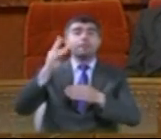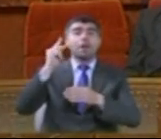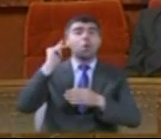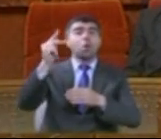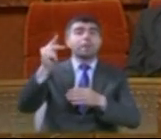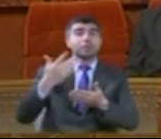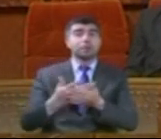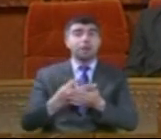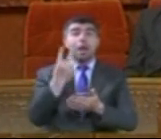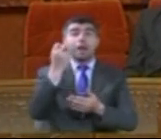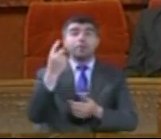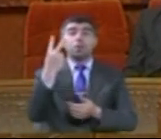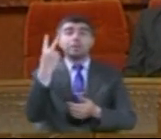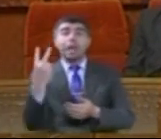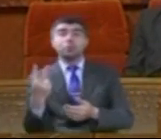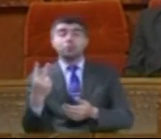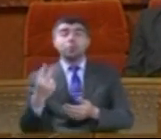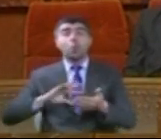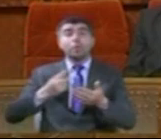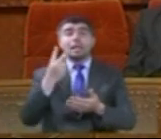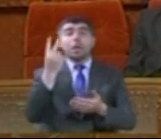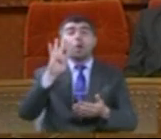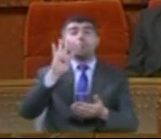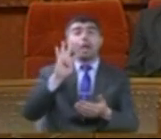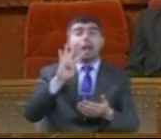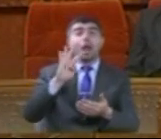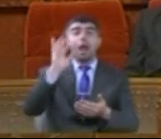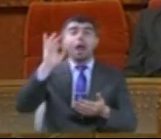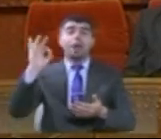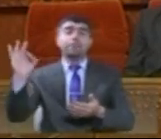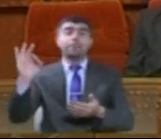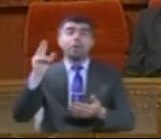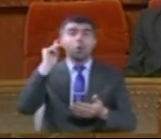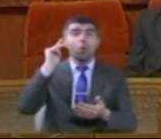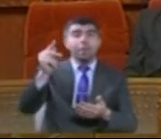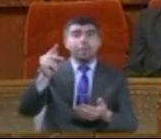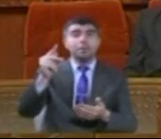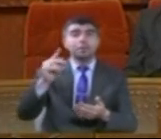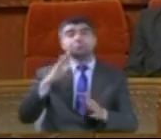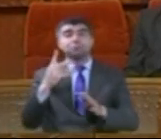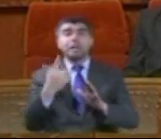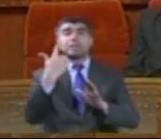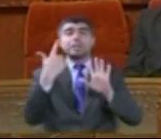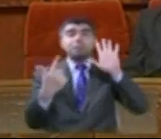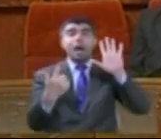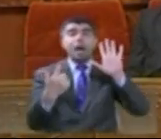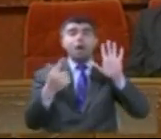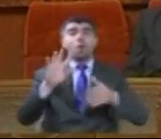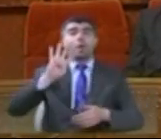في 2012 42,000 كيلومتر اللي معبدة 47% في حالة سيئة